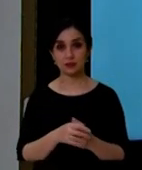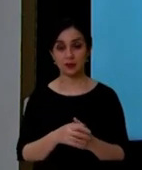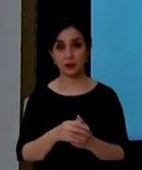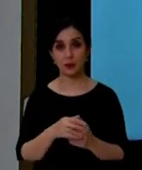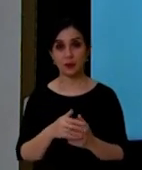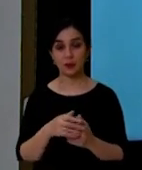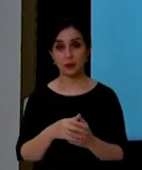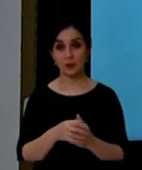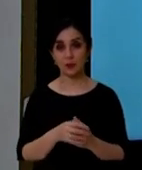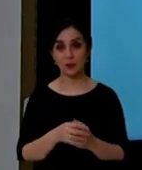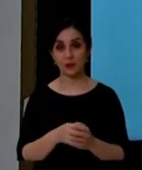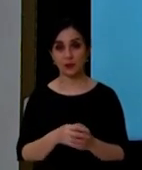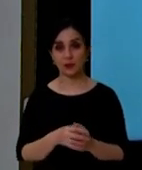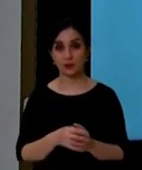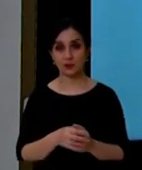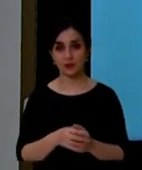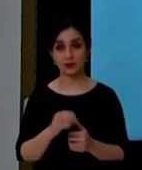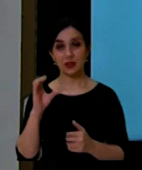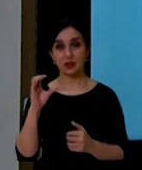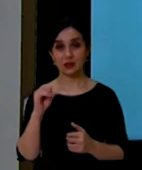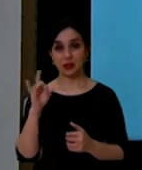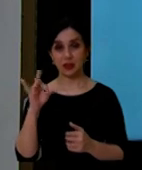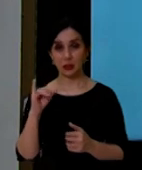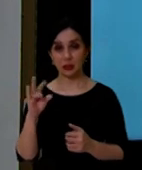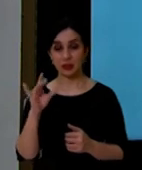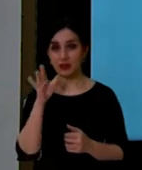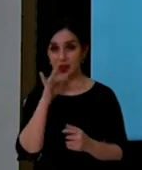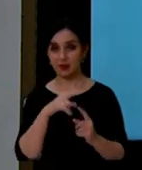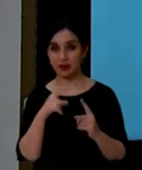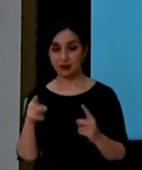mərkəmət jəvabın gəzni təkşərəng, demək silur davrda.